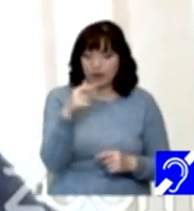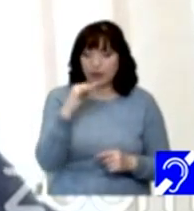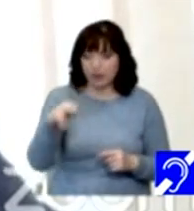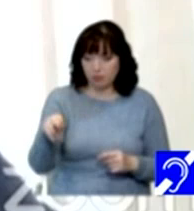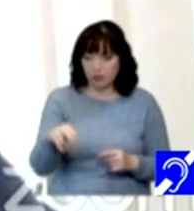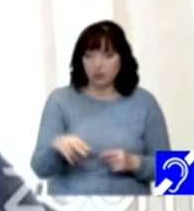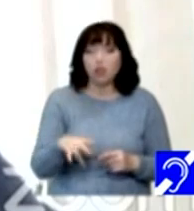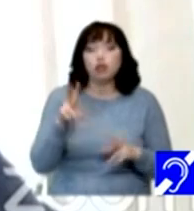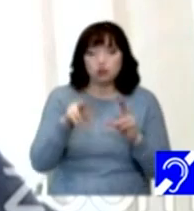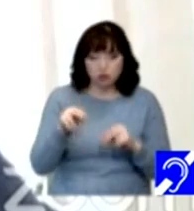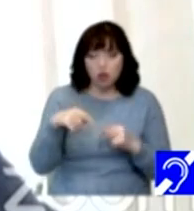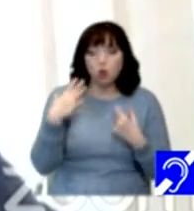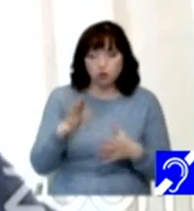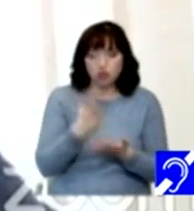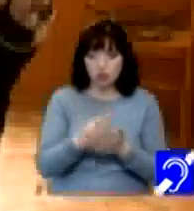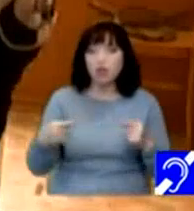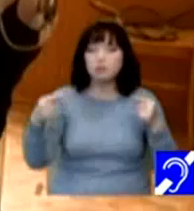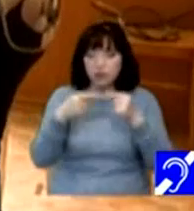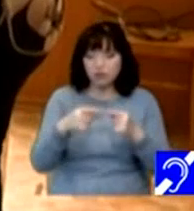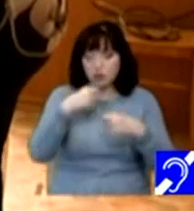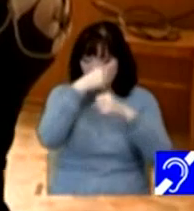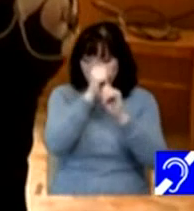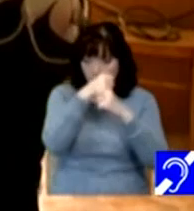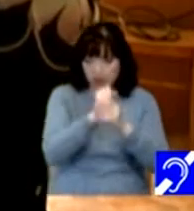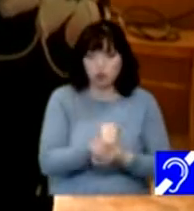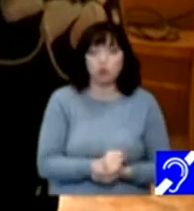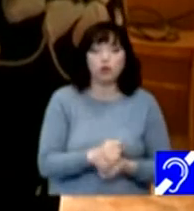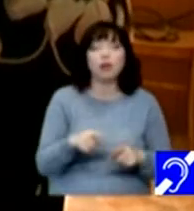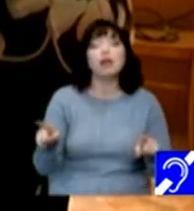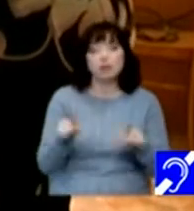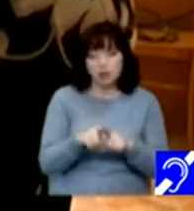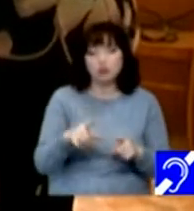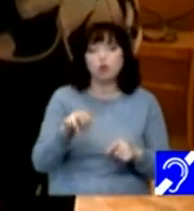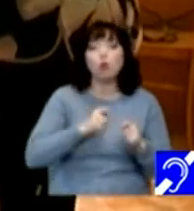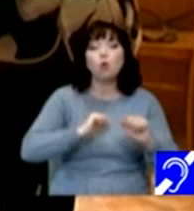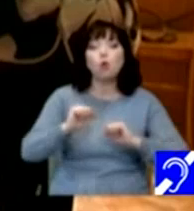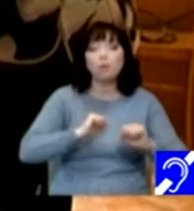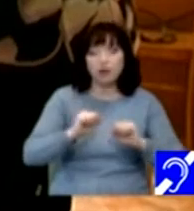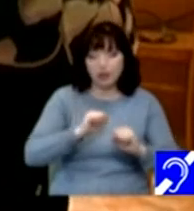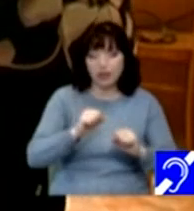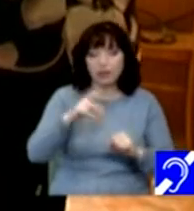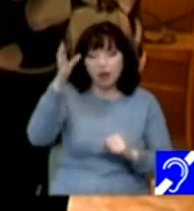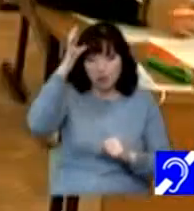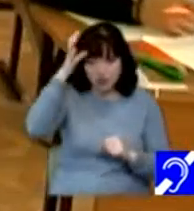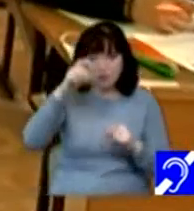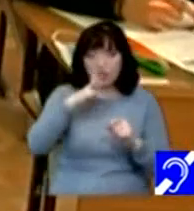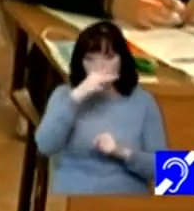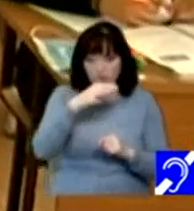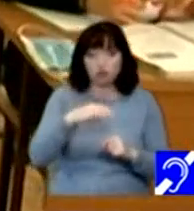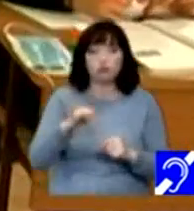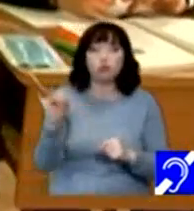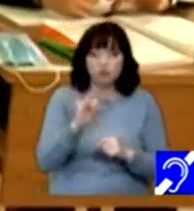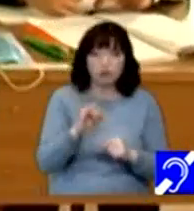fiind confirmate în laborator. În același timp, Direcția Educației Chișinău a anunțat că rămâne ridicat și